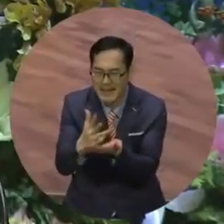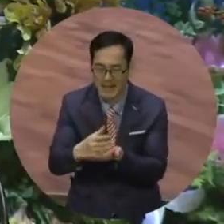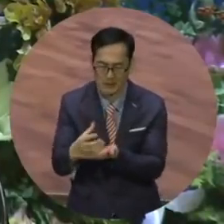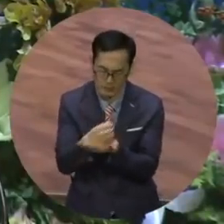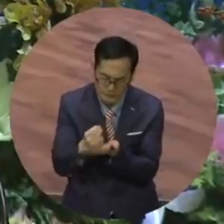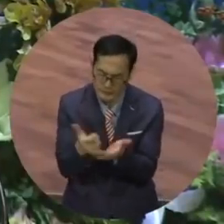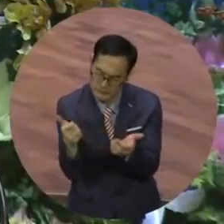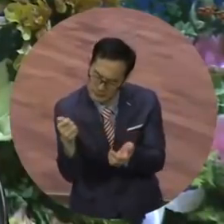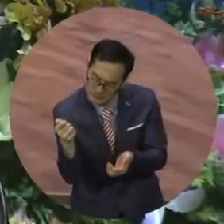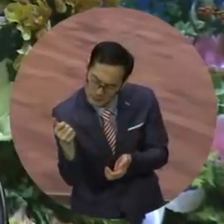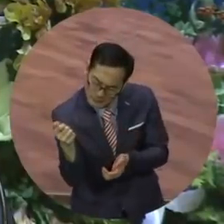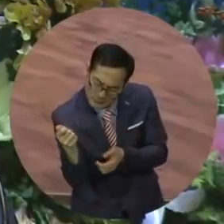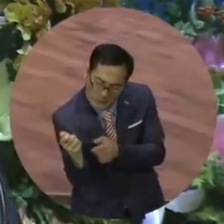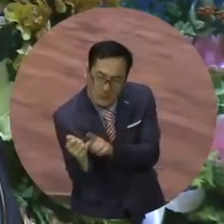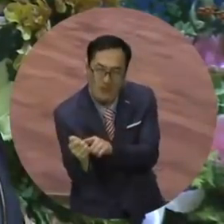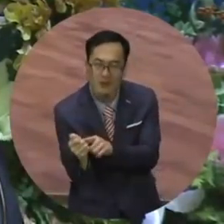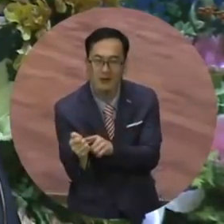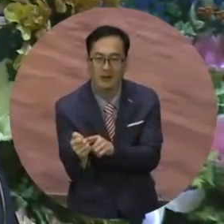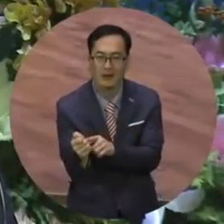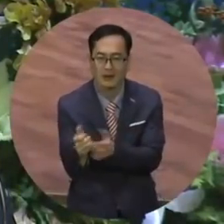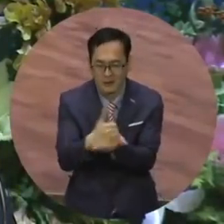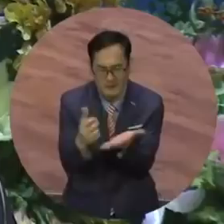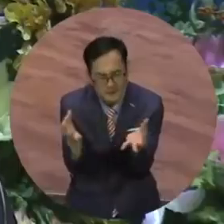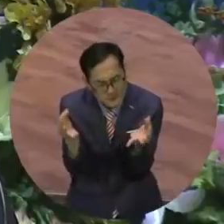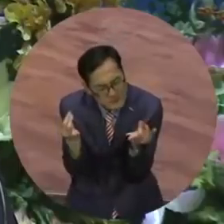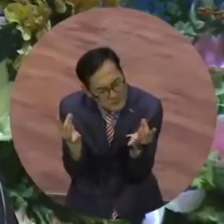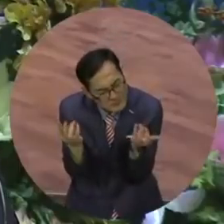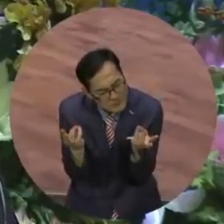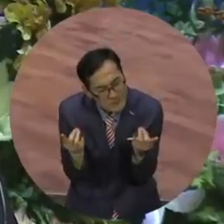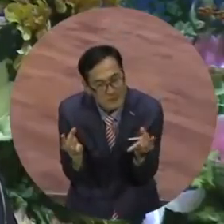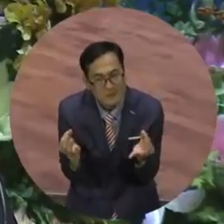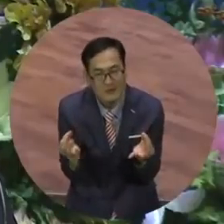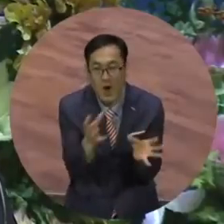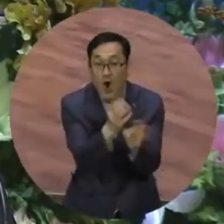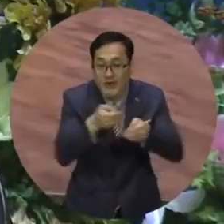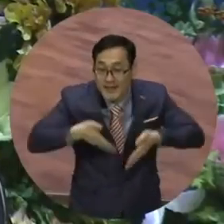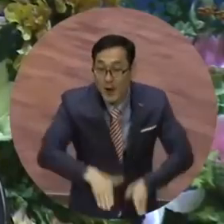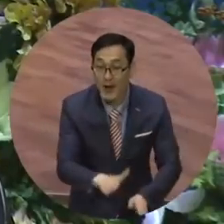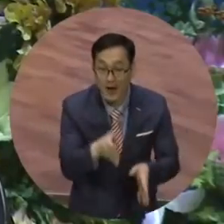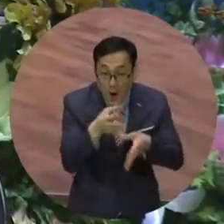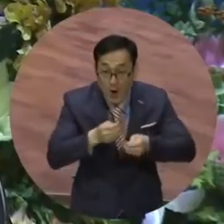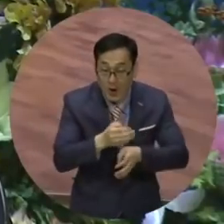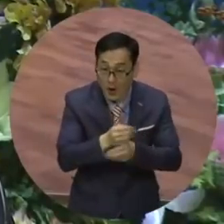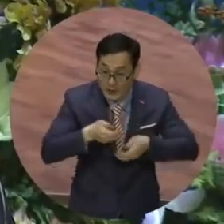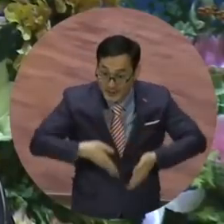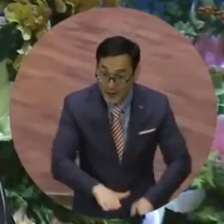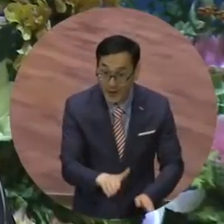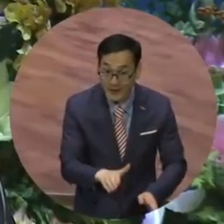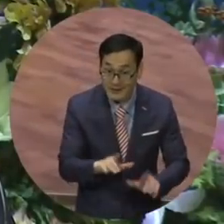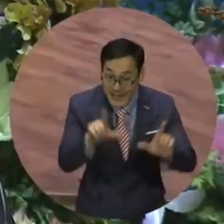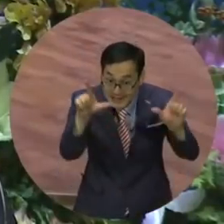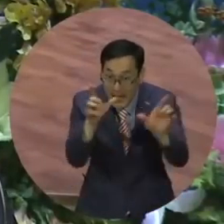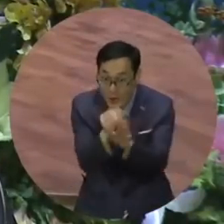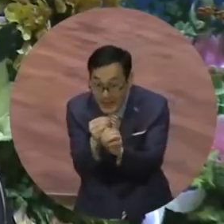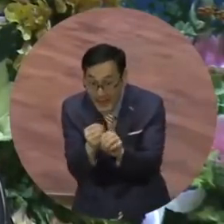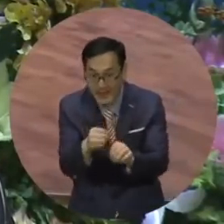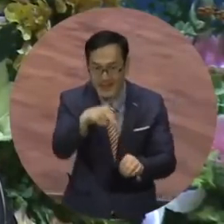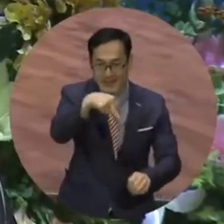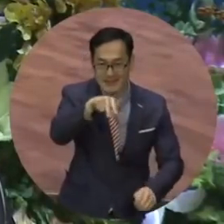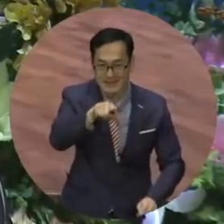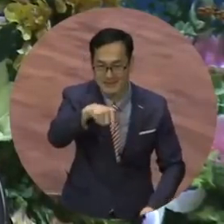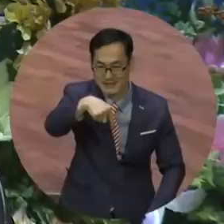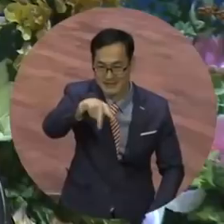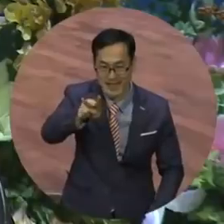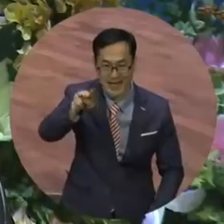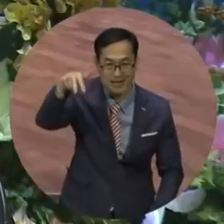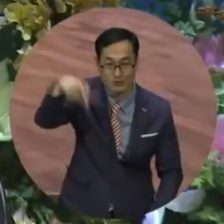살 수밖에 없어. 사람은 그래, 난 날이 있잖아. 연월일시 사주잖아요. 여기 무속인들 많이